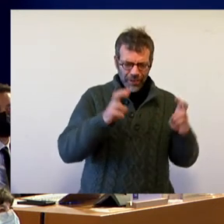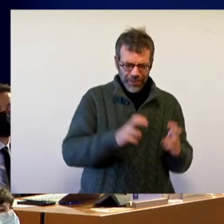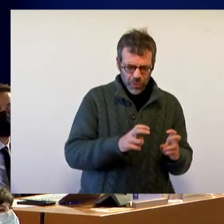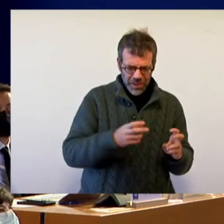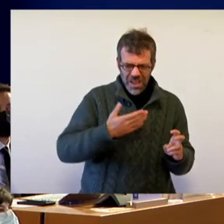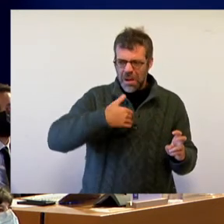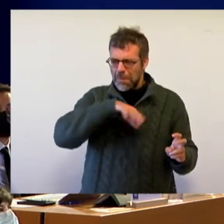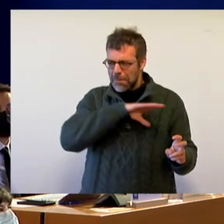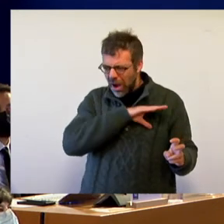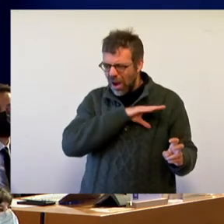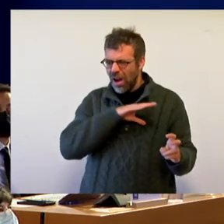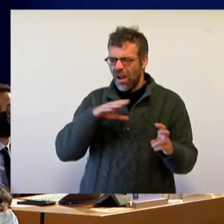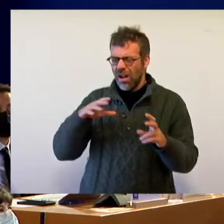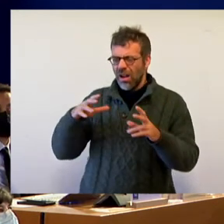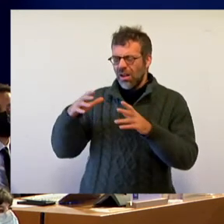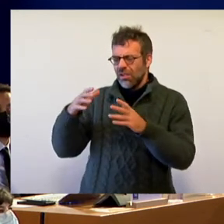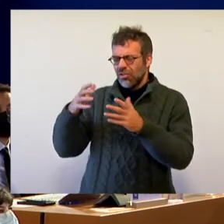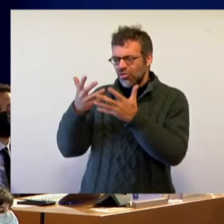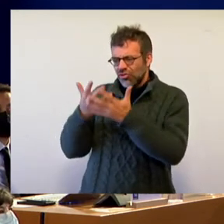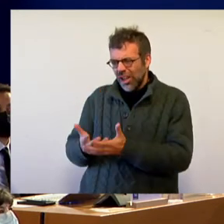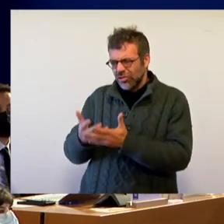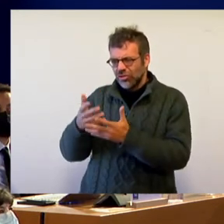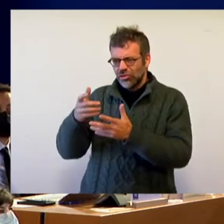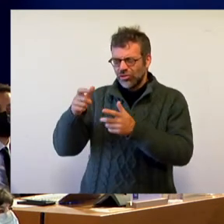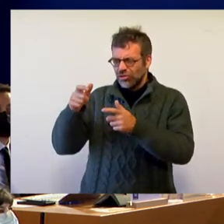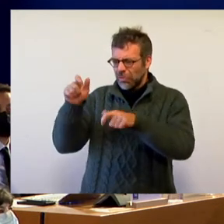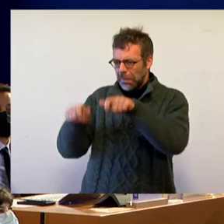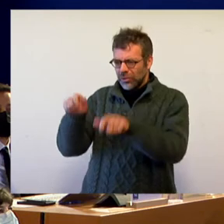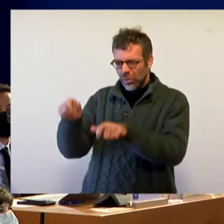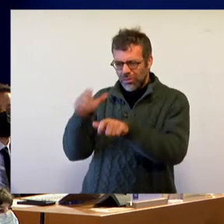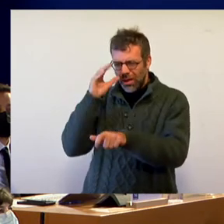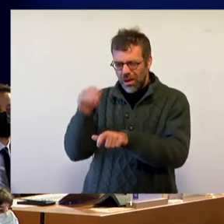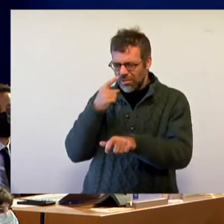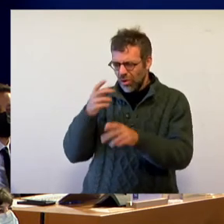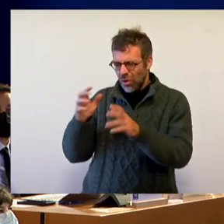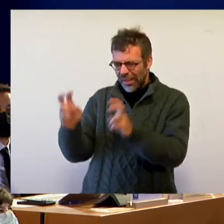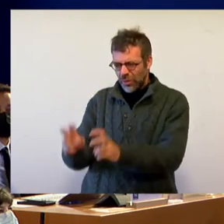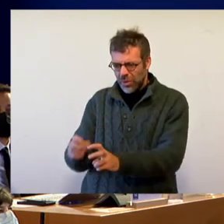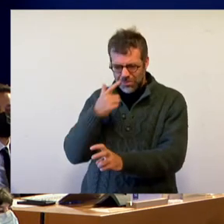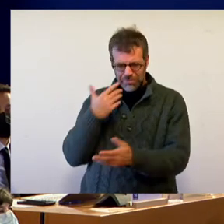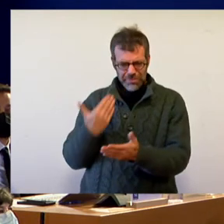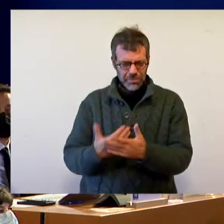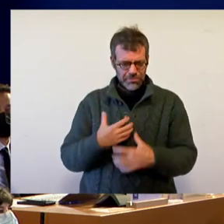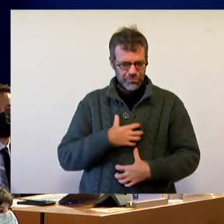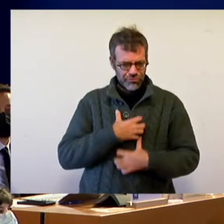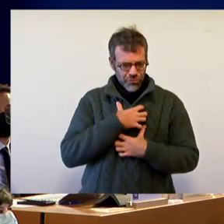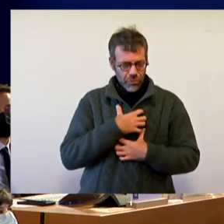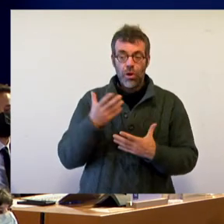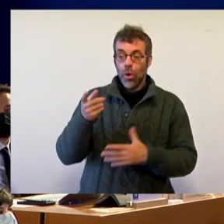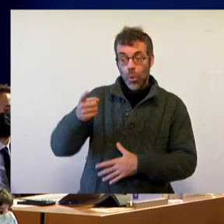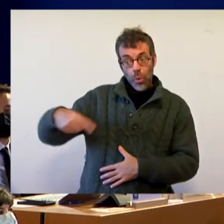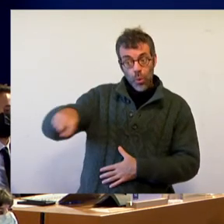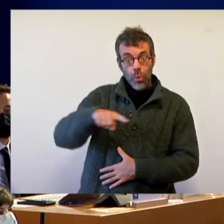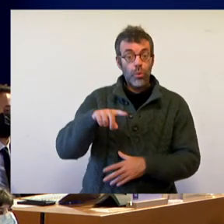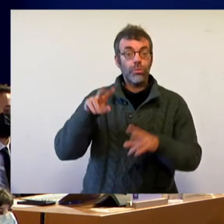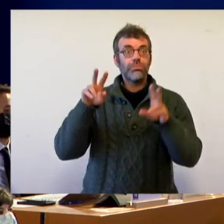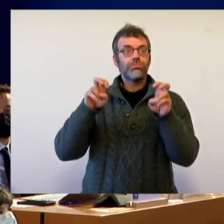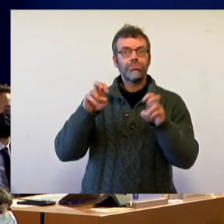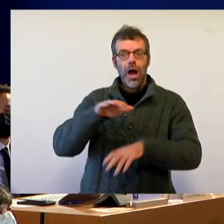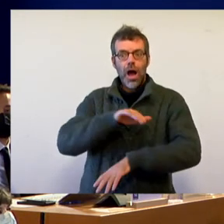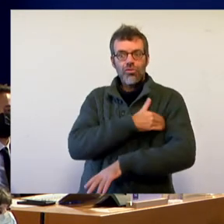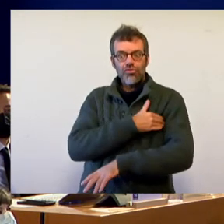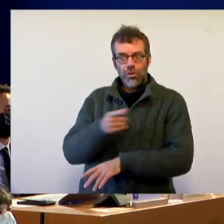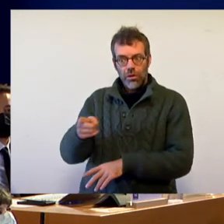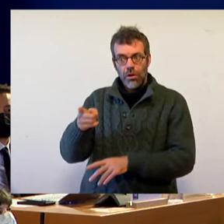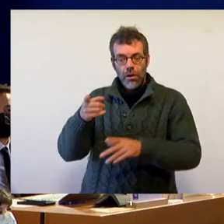que les agents qui sont garants de l'unité de notre territoire, de l'unité de notre République, c'est une chose